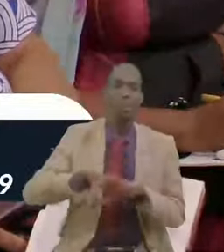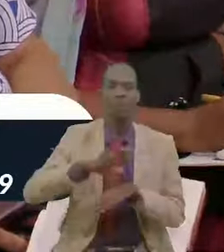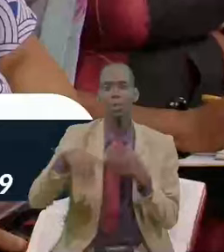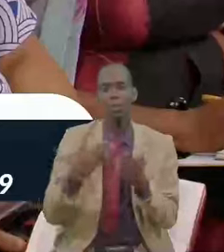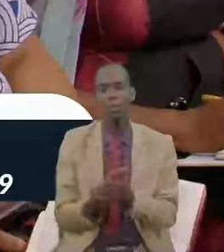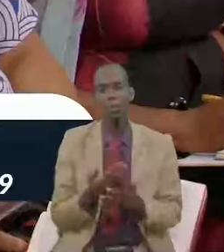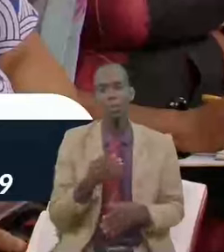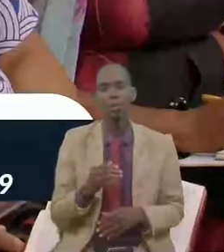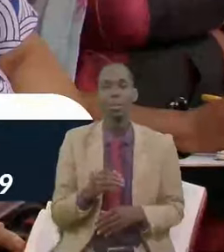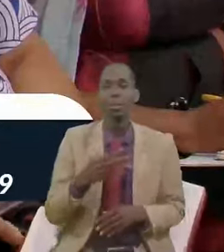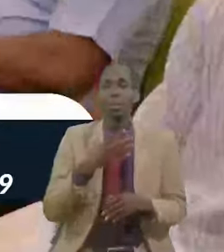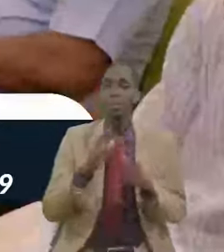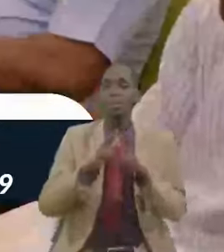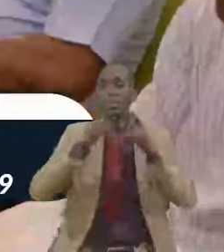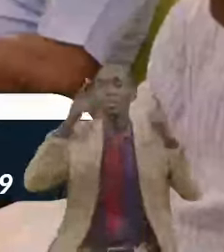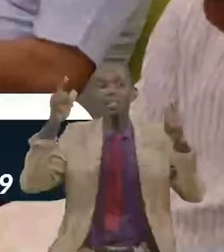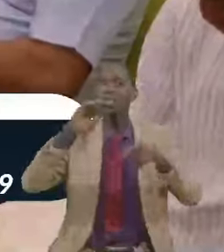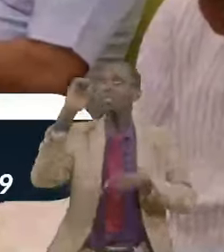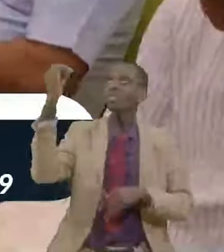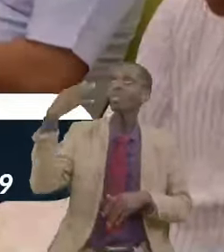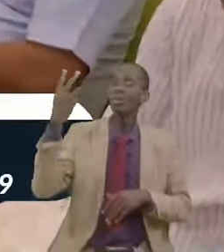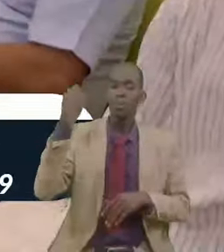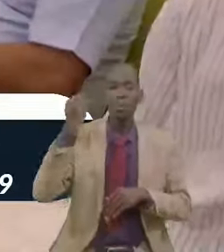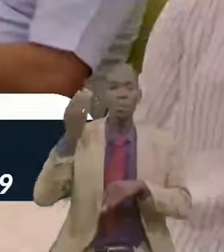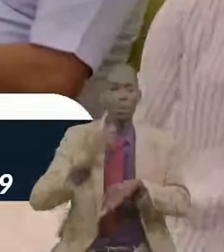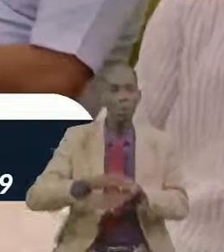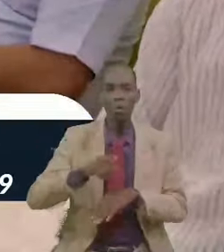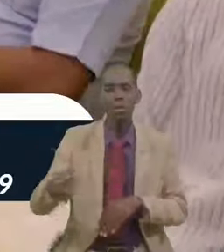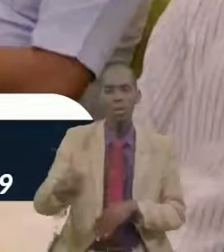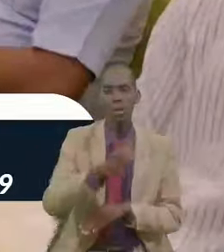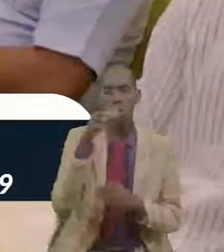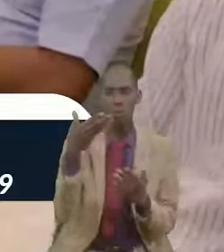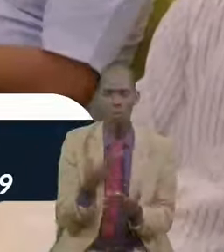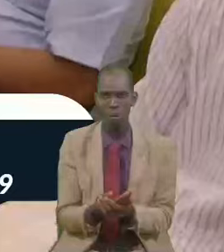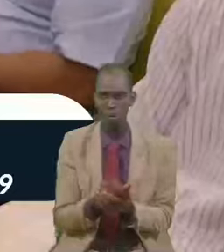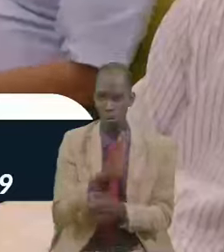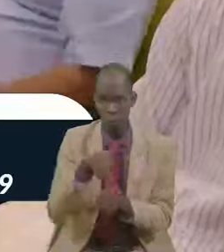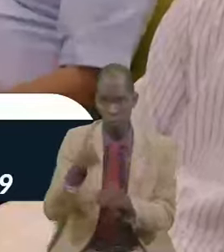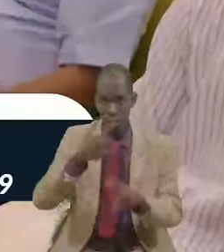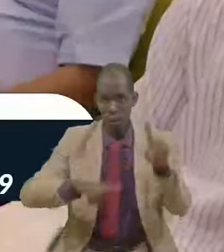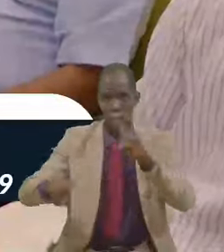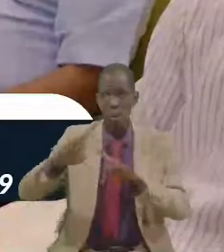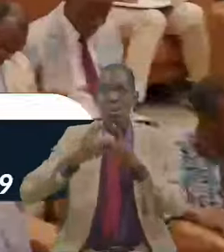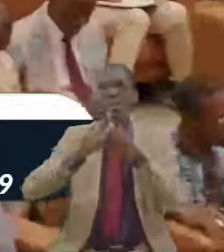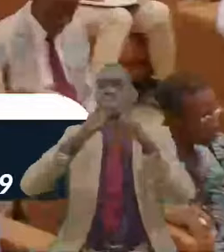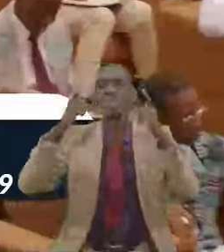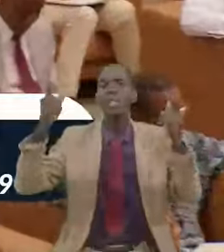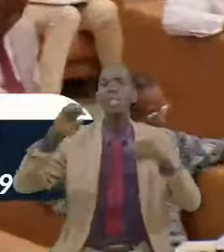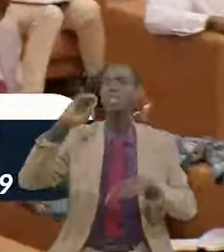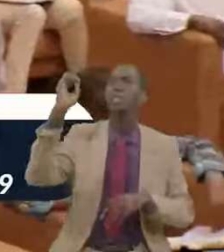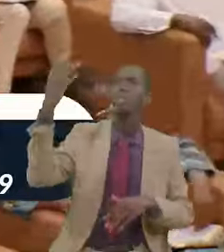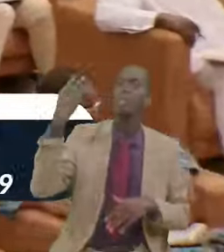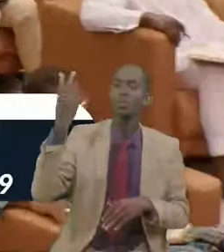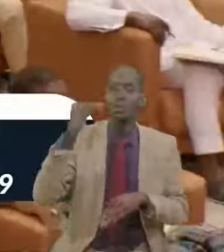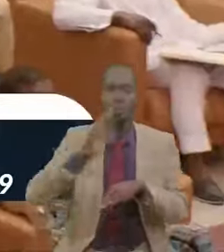grâce reposait sur eux tous. Si vous faites partie, il faut me le dire. Et une